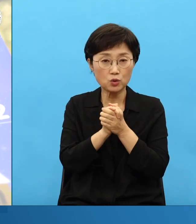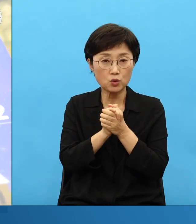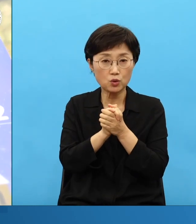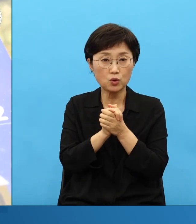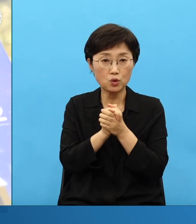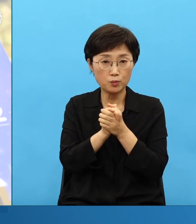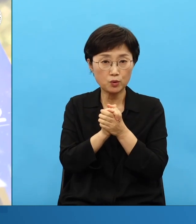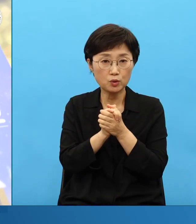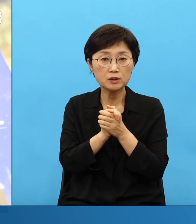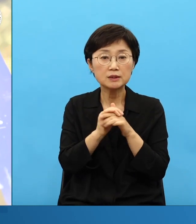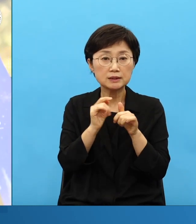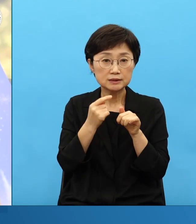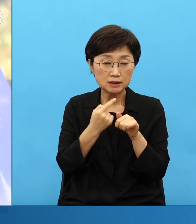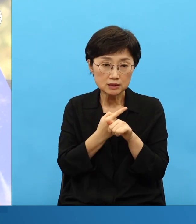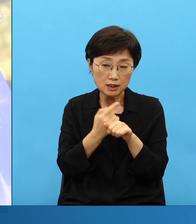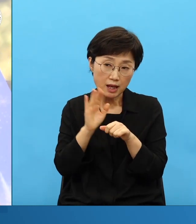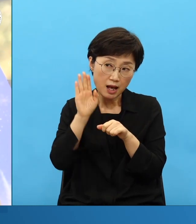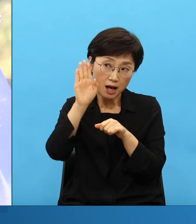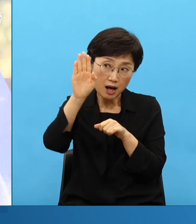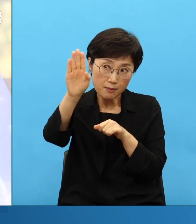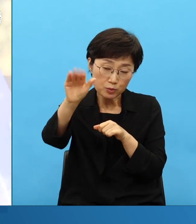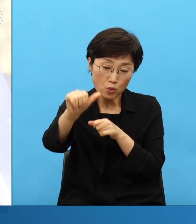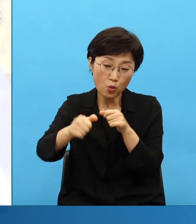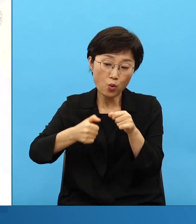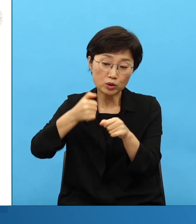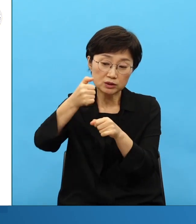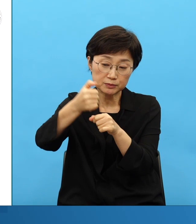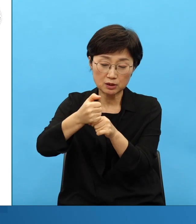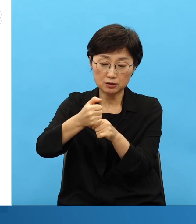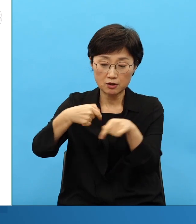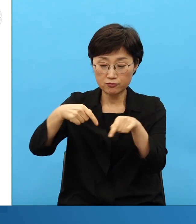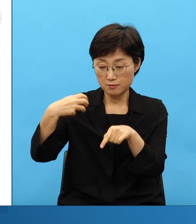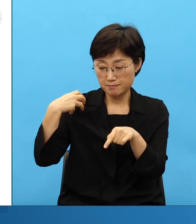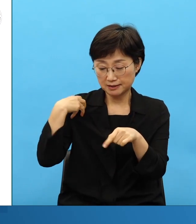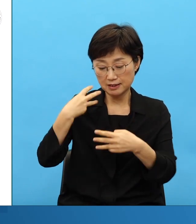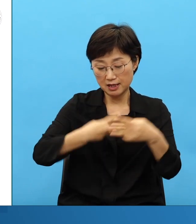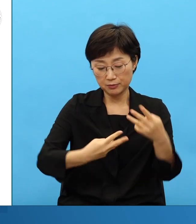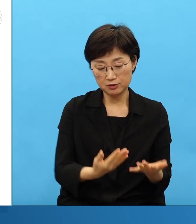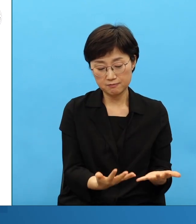2030-2080 시대를 살릴 렘넌트가 일어나길 기도합니다.